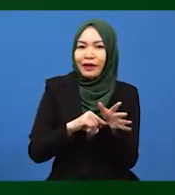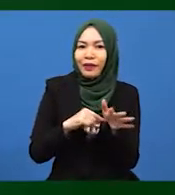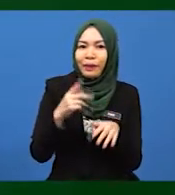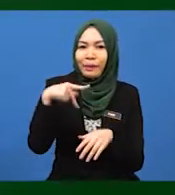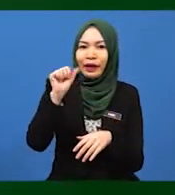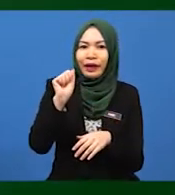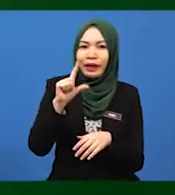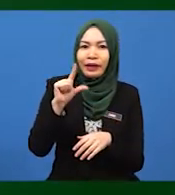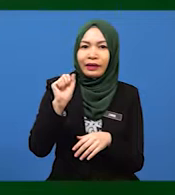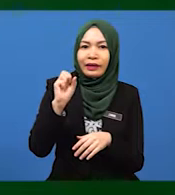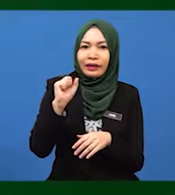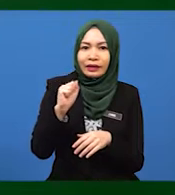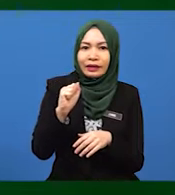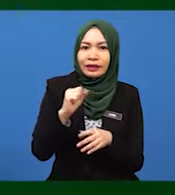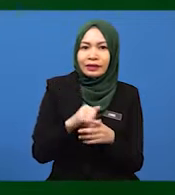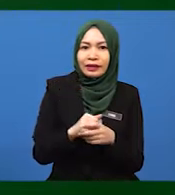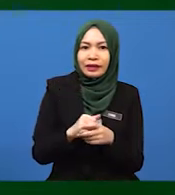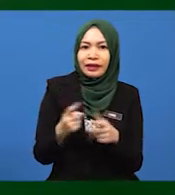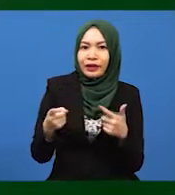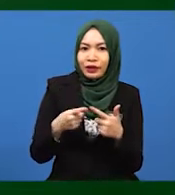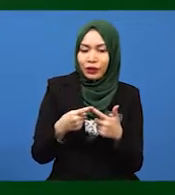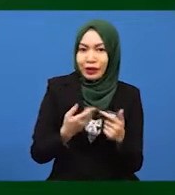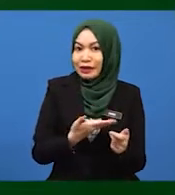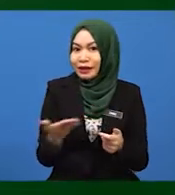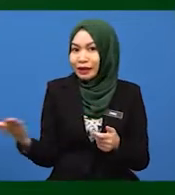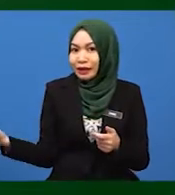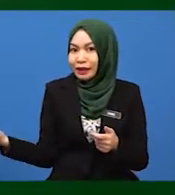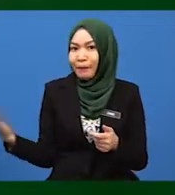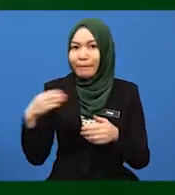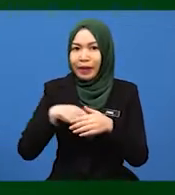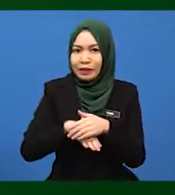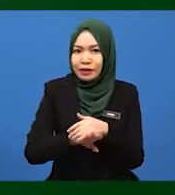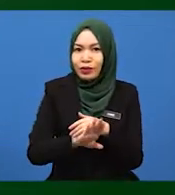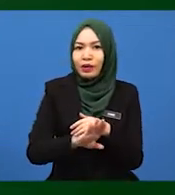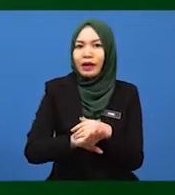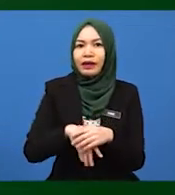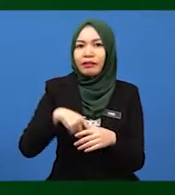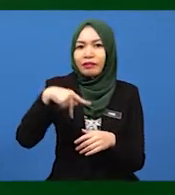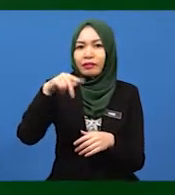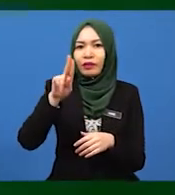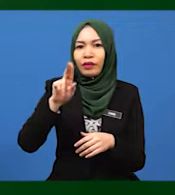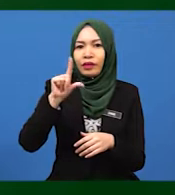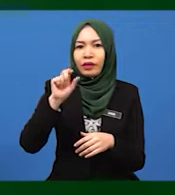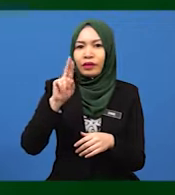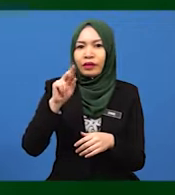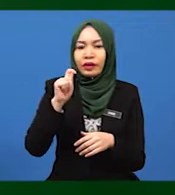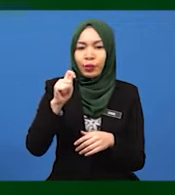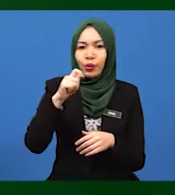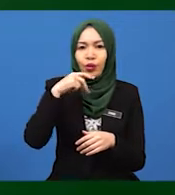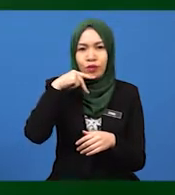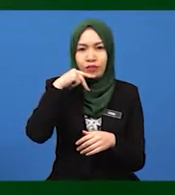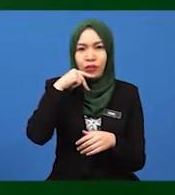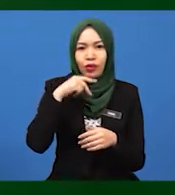Kedua, sila. Sila masukkan pulut ke dalam kelongsong.